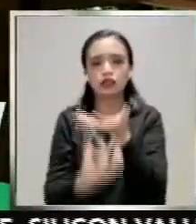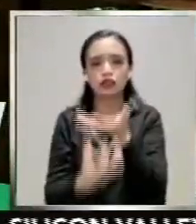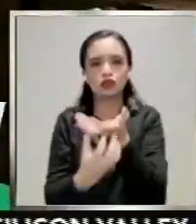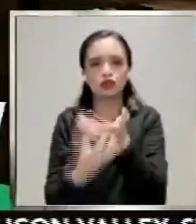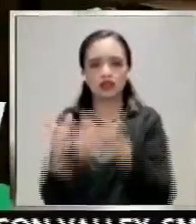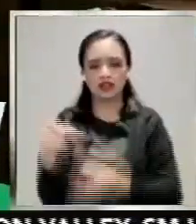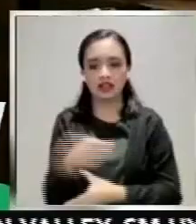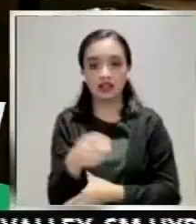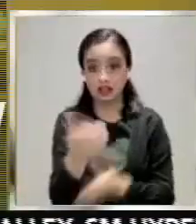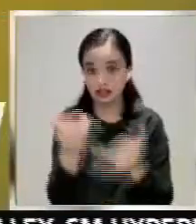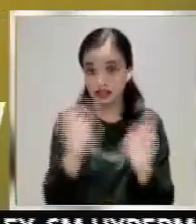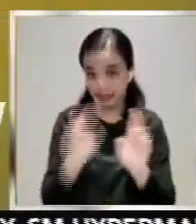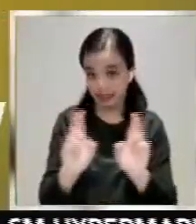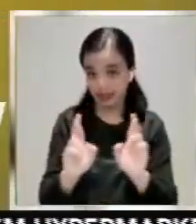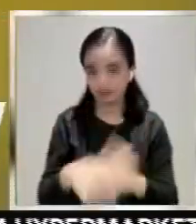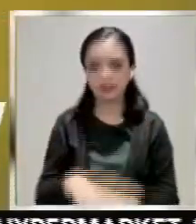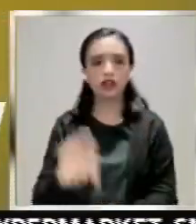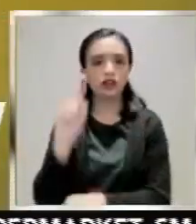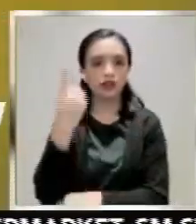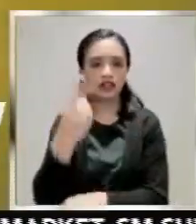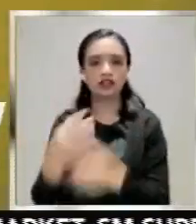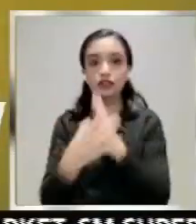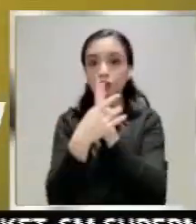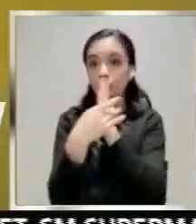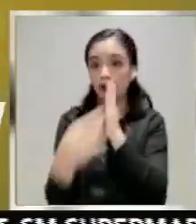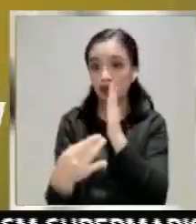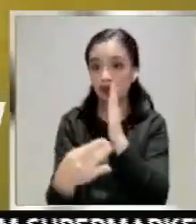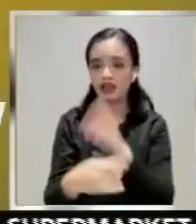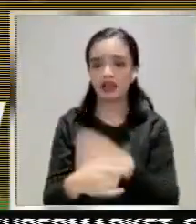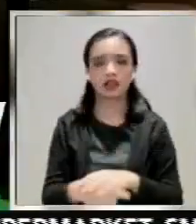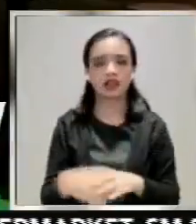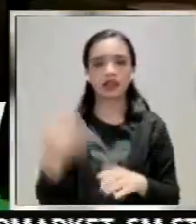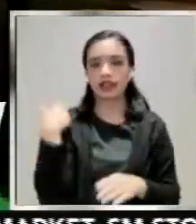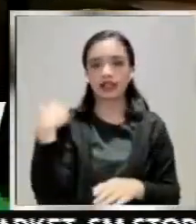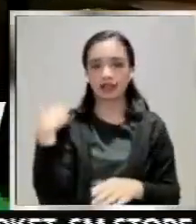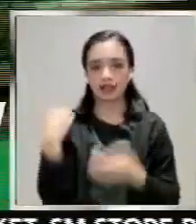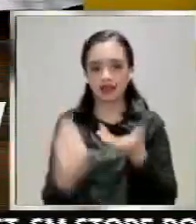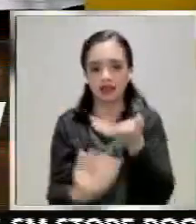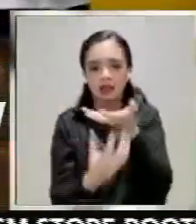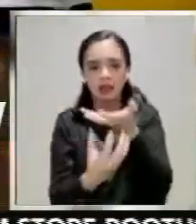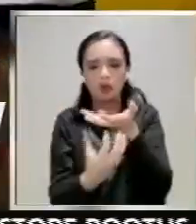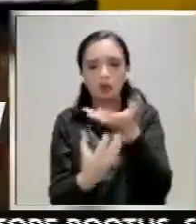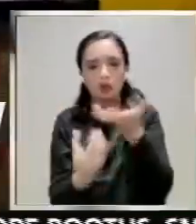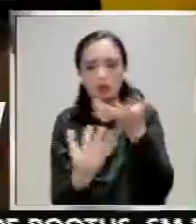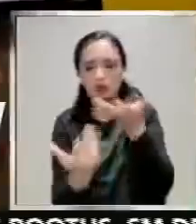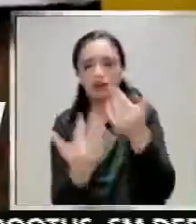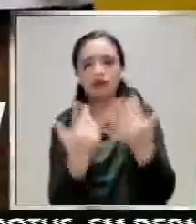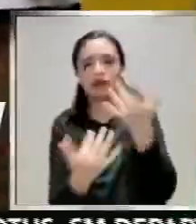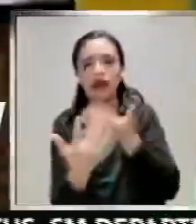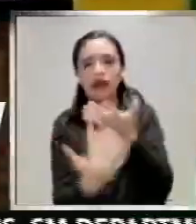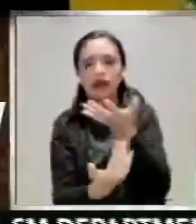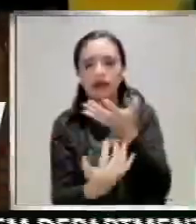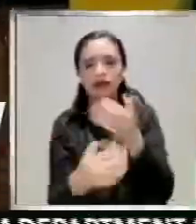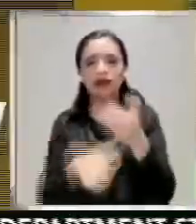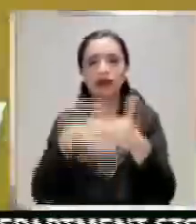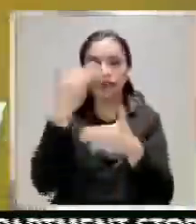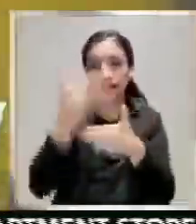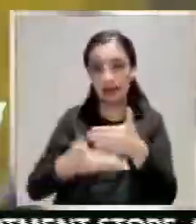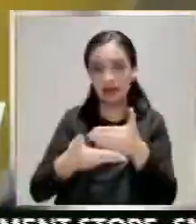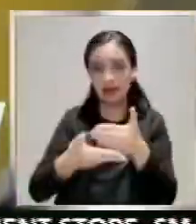mauuna ang mantika hindi pa nakasindi ang apoy malamig pa ang kawali t's sunod na po natin yung super worms